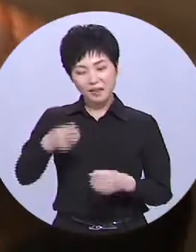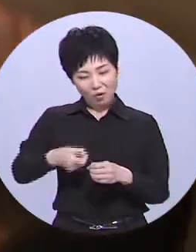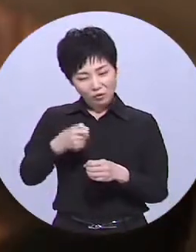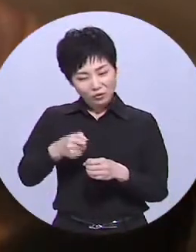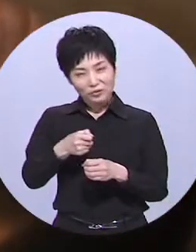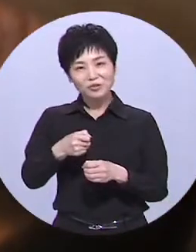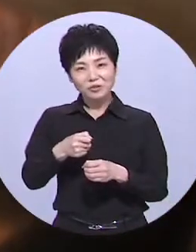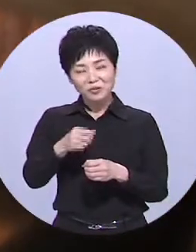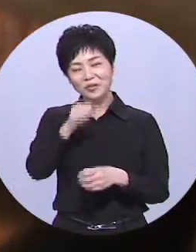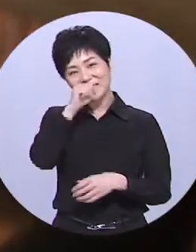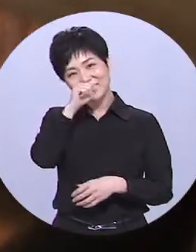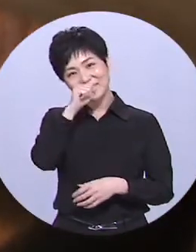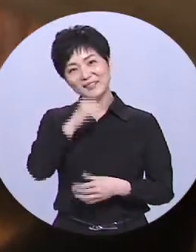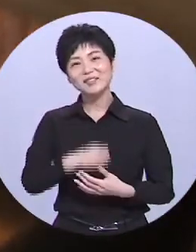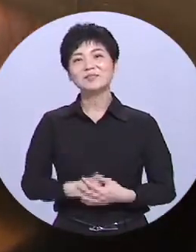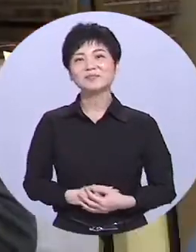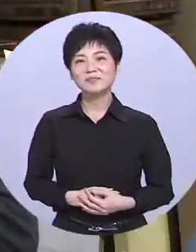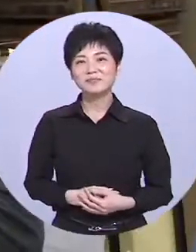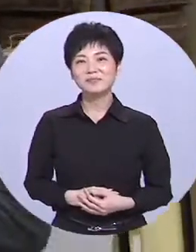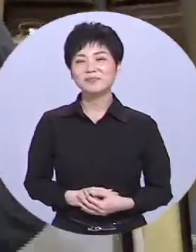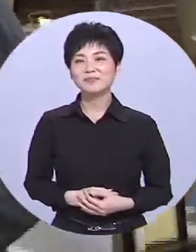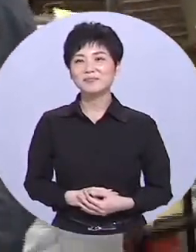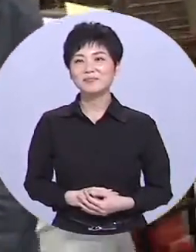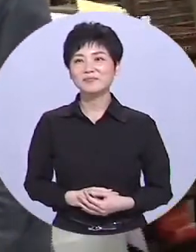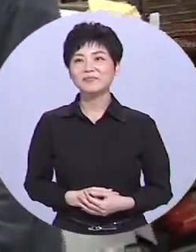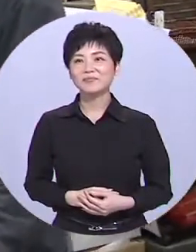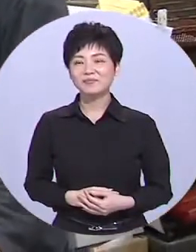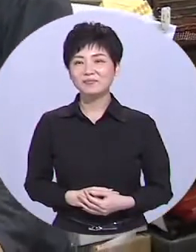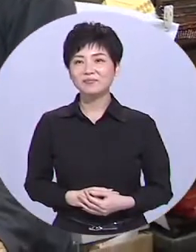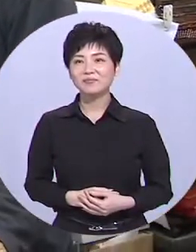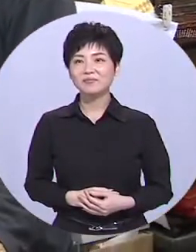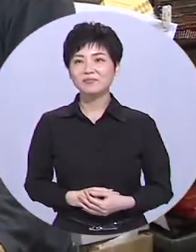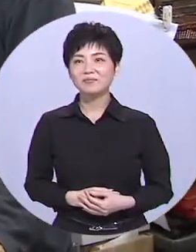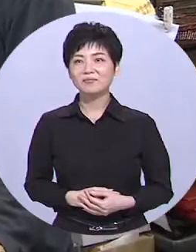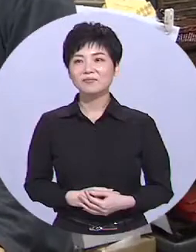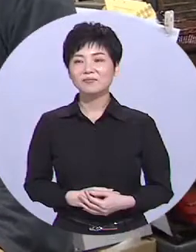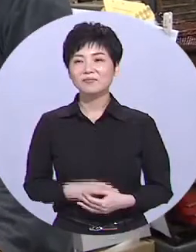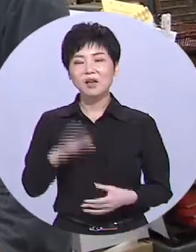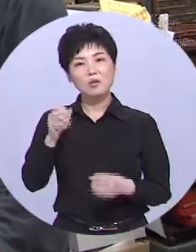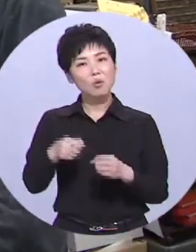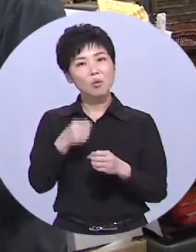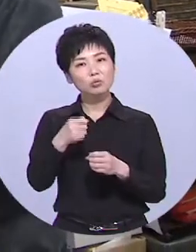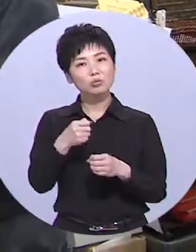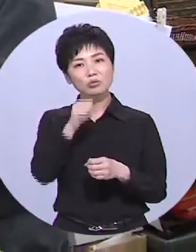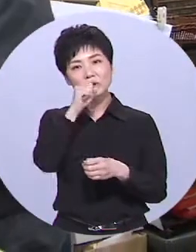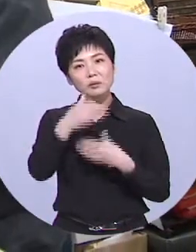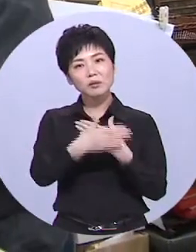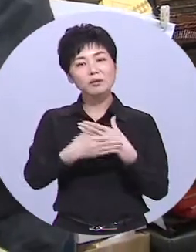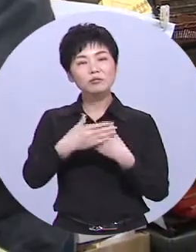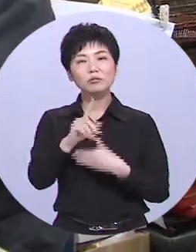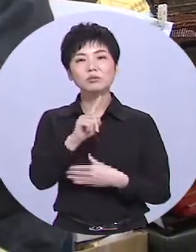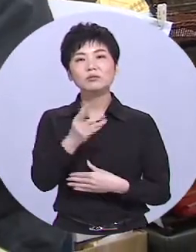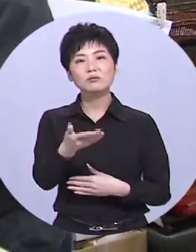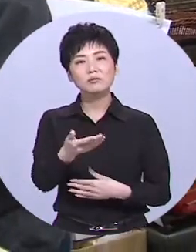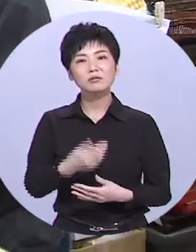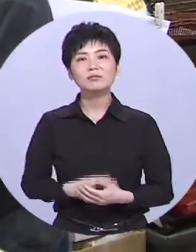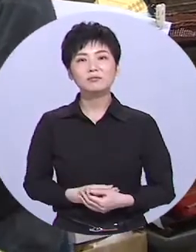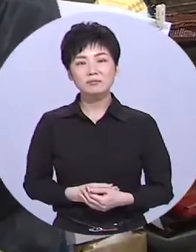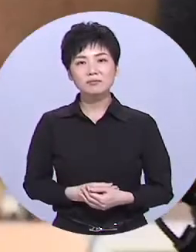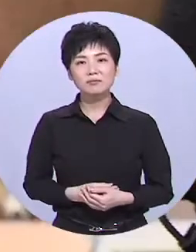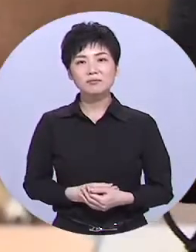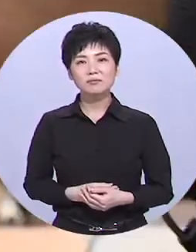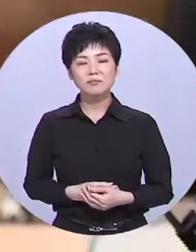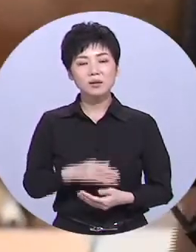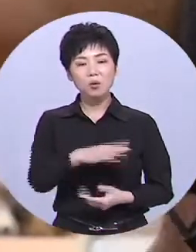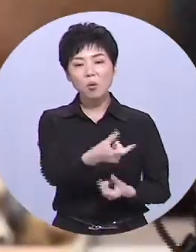鑑がいいそうです。 手彫りのこう良さっていうのは何ですかね。 まあ一つ言うと同じ